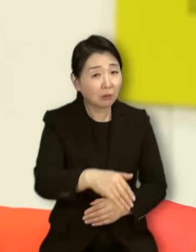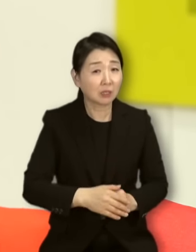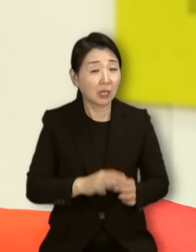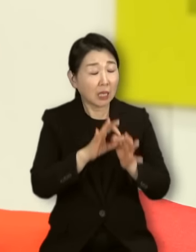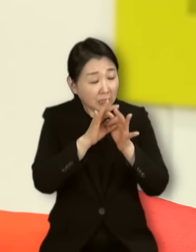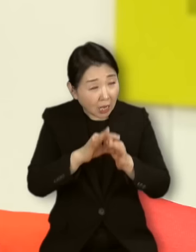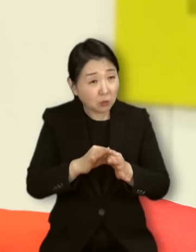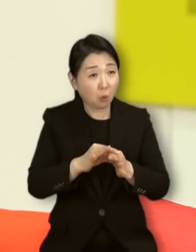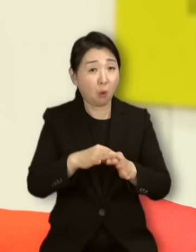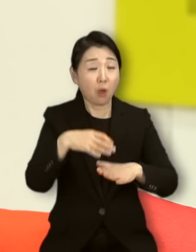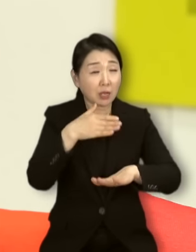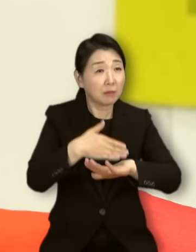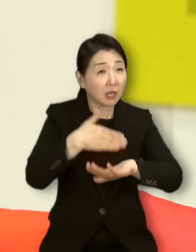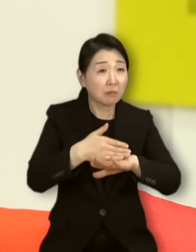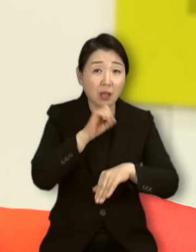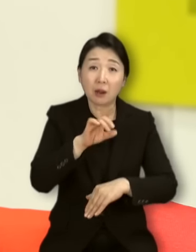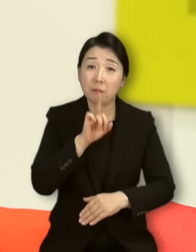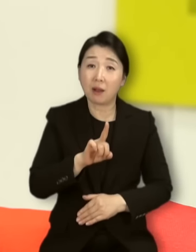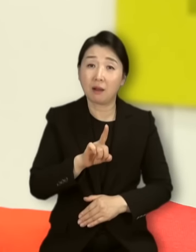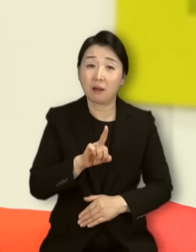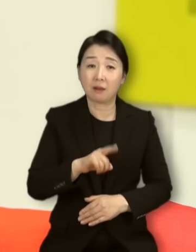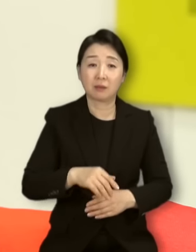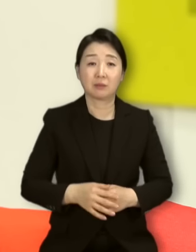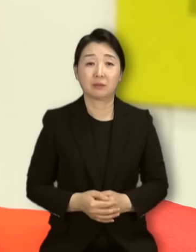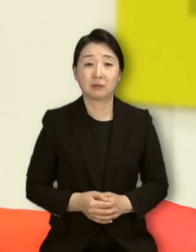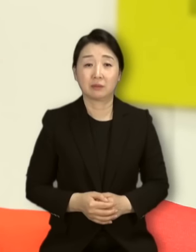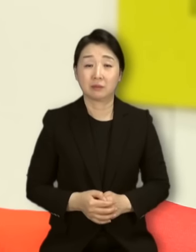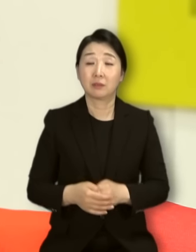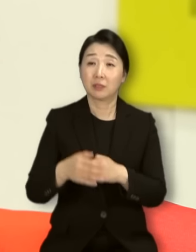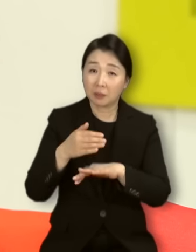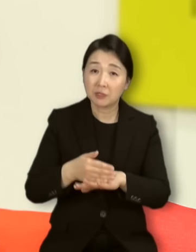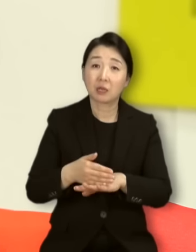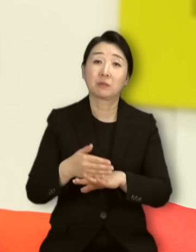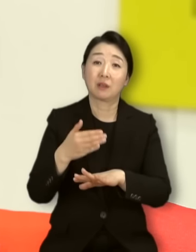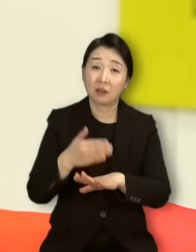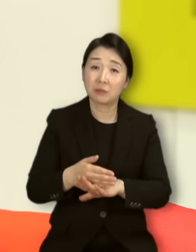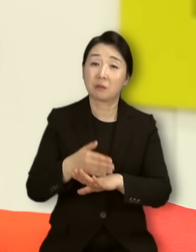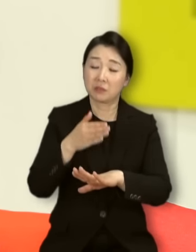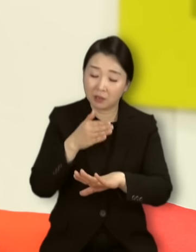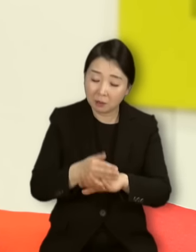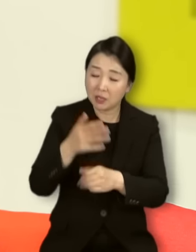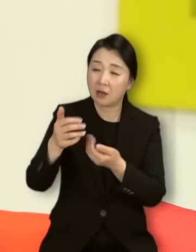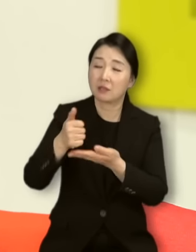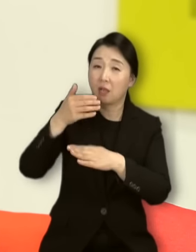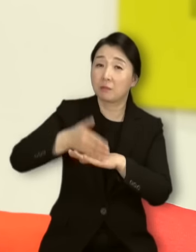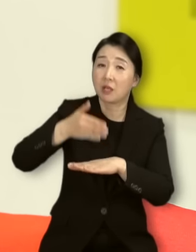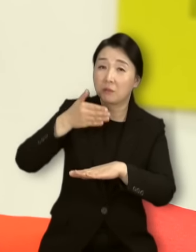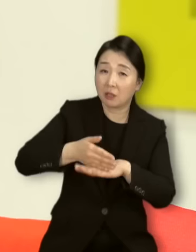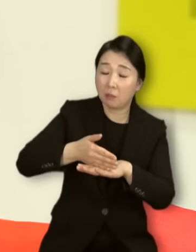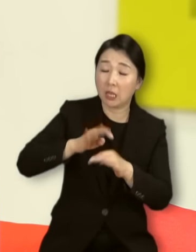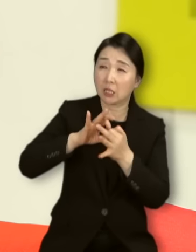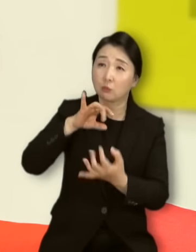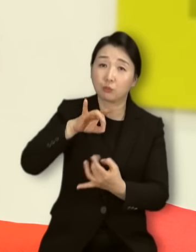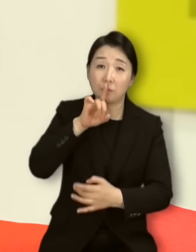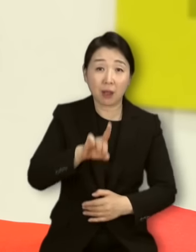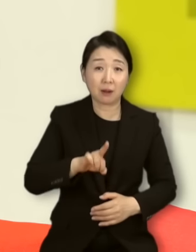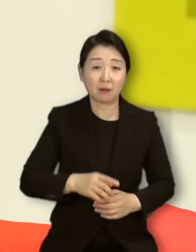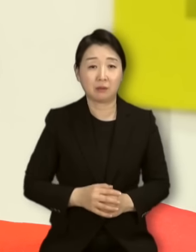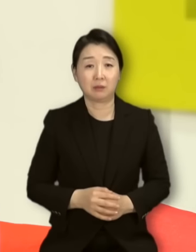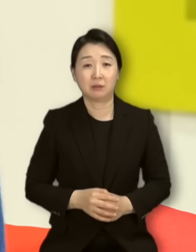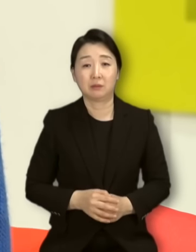형 계속해 그러는 거예요 계속네 감사합니다 감사합니다 하나님 감사합니다 이렇게만 계속